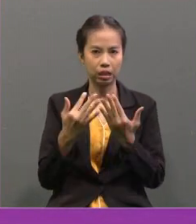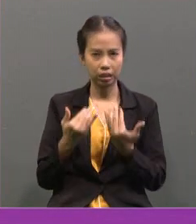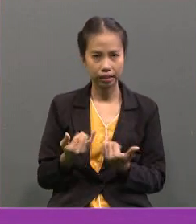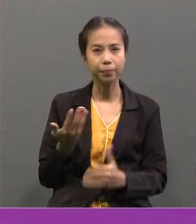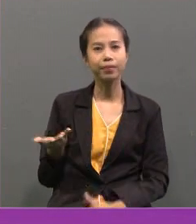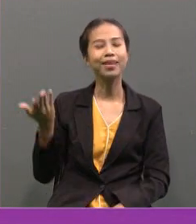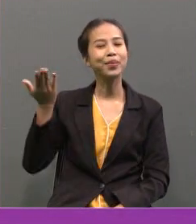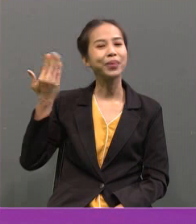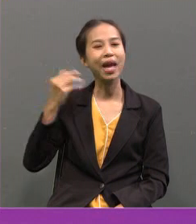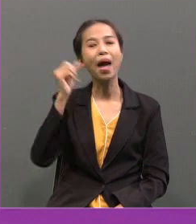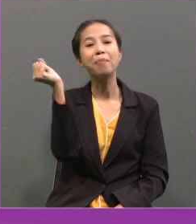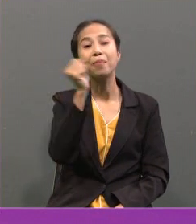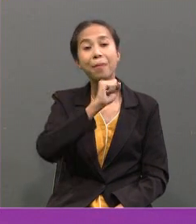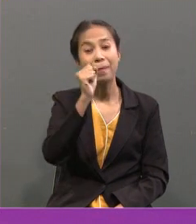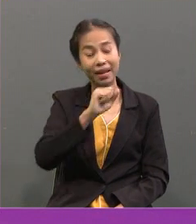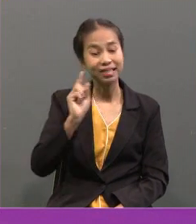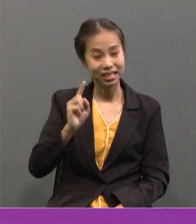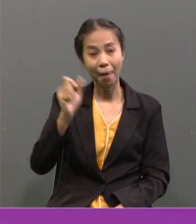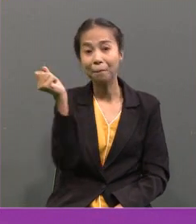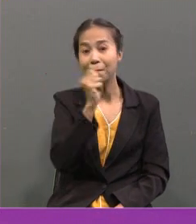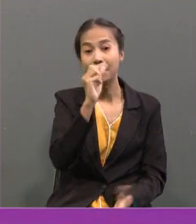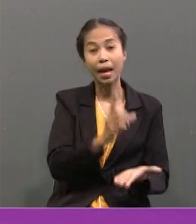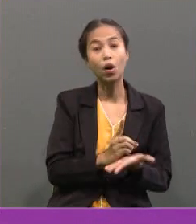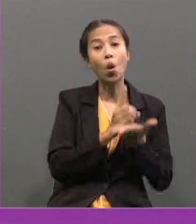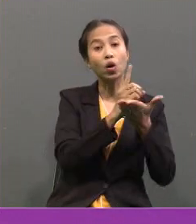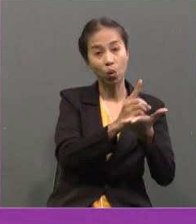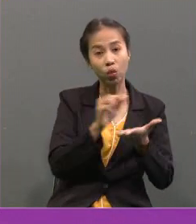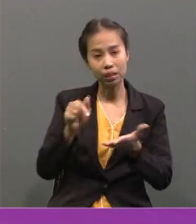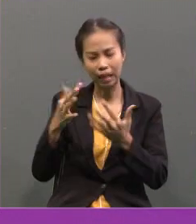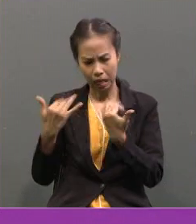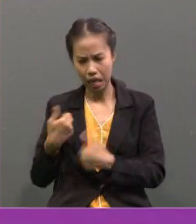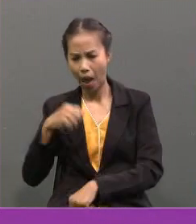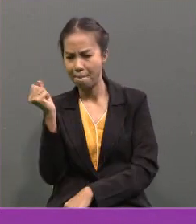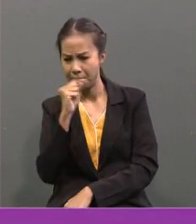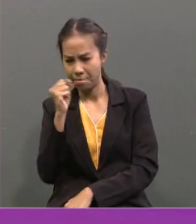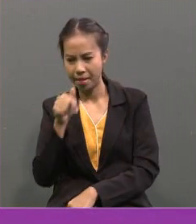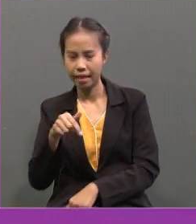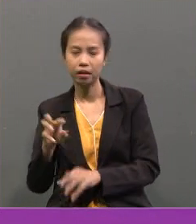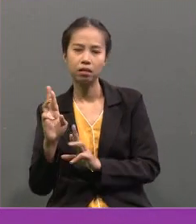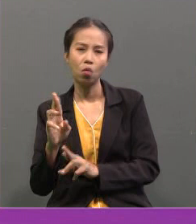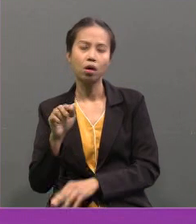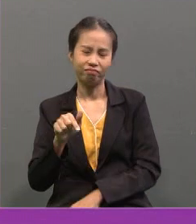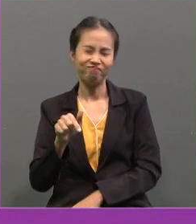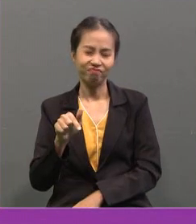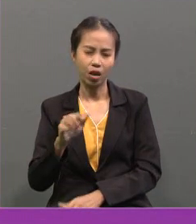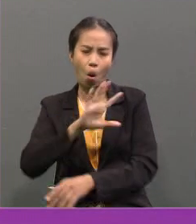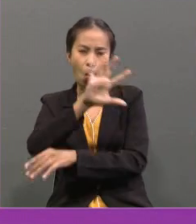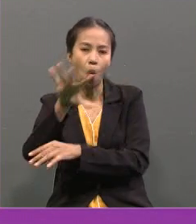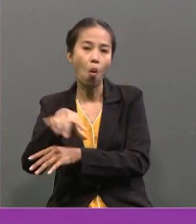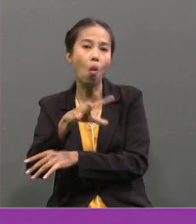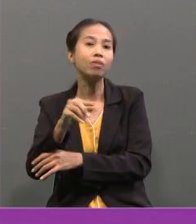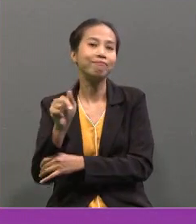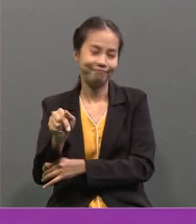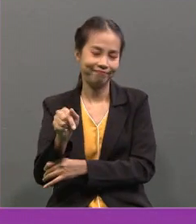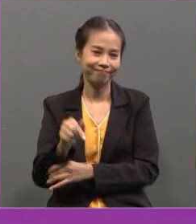แปลงออกมาจากเพลงลอยกระทุงที่เราเคยร้องกันอยู่เป็นประจำใจนะว่าถูกคียดิฉันอาจจะเป็นนักร้องนำก็ได้ค่ะคือ